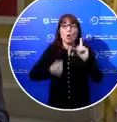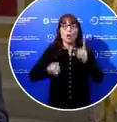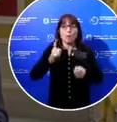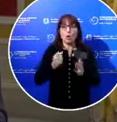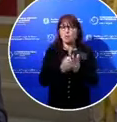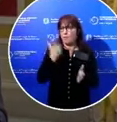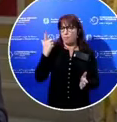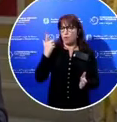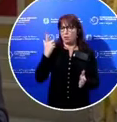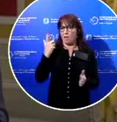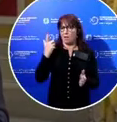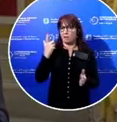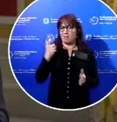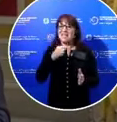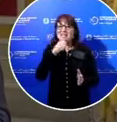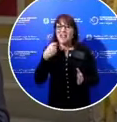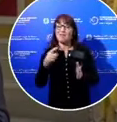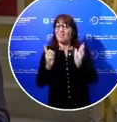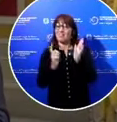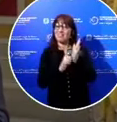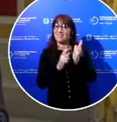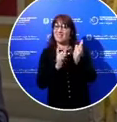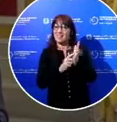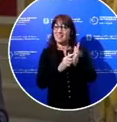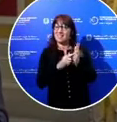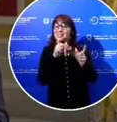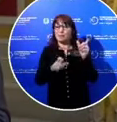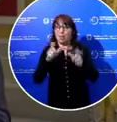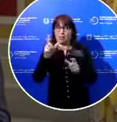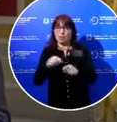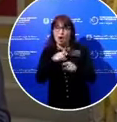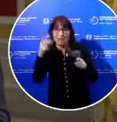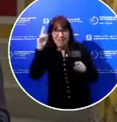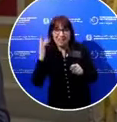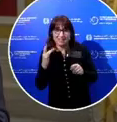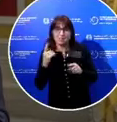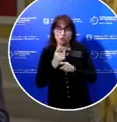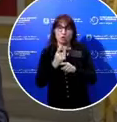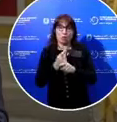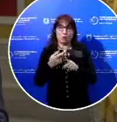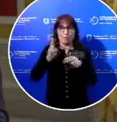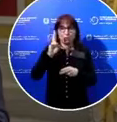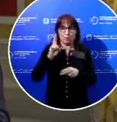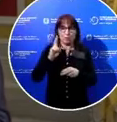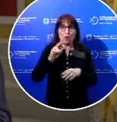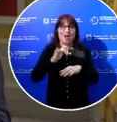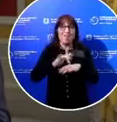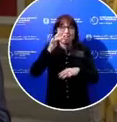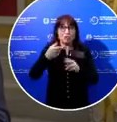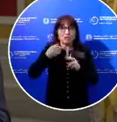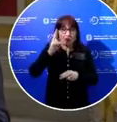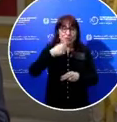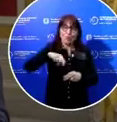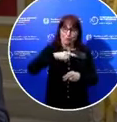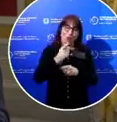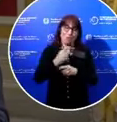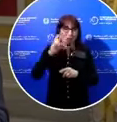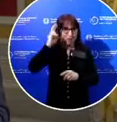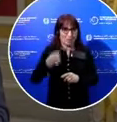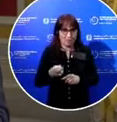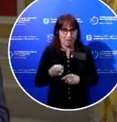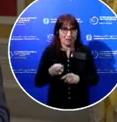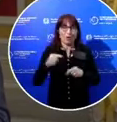proprio laddove i diritti delle persone sono più fortemente a rischio, lì dove ci sono le maggiori fragilità. Occorre dunque fare